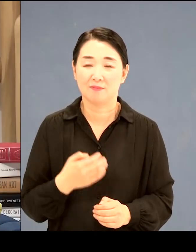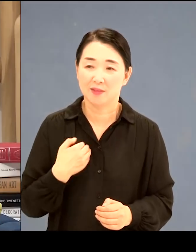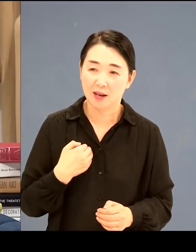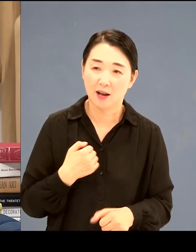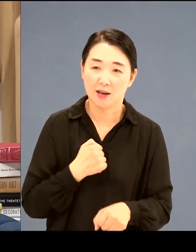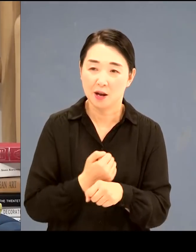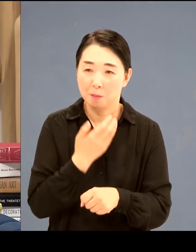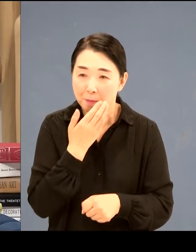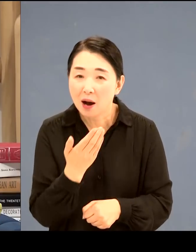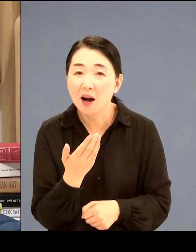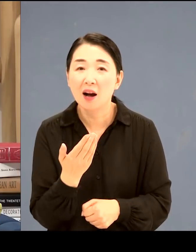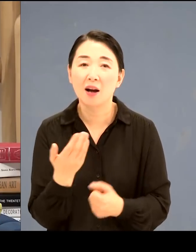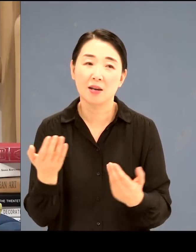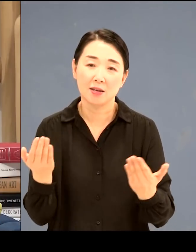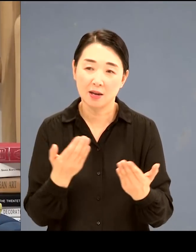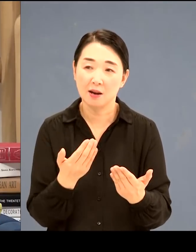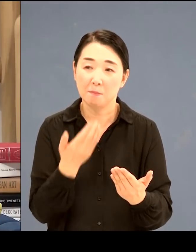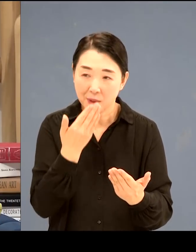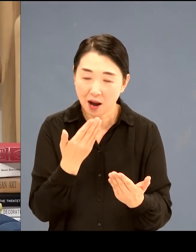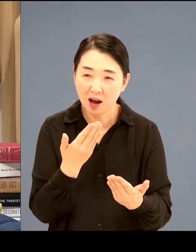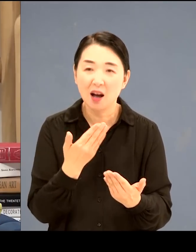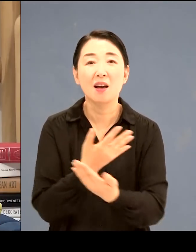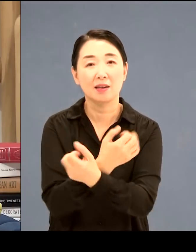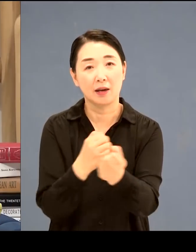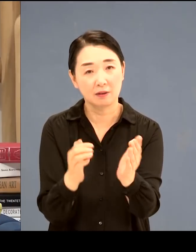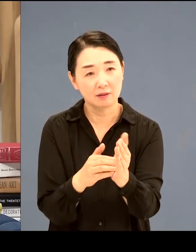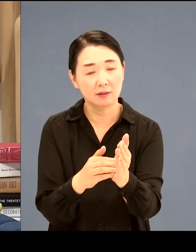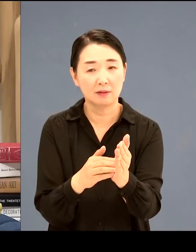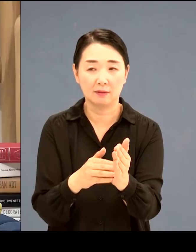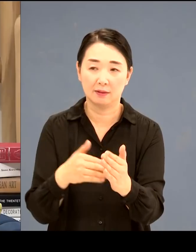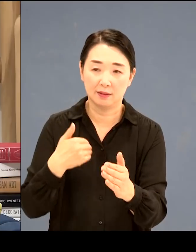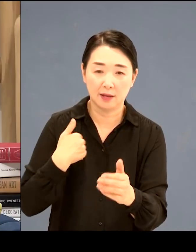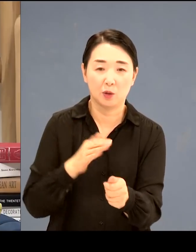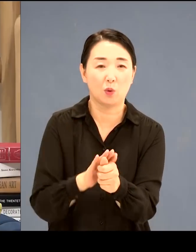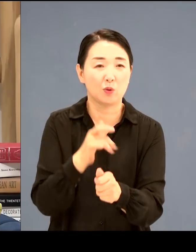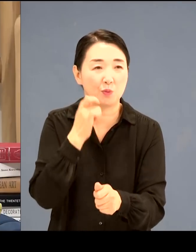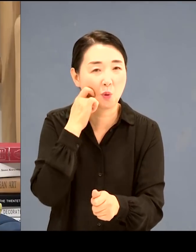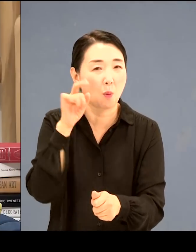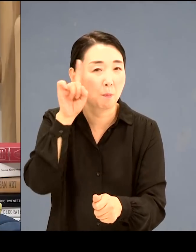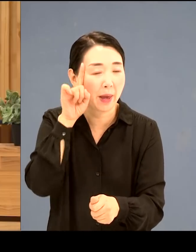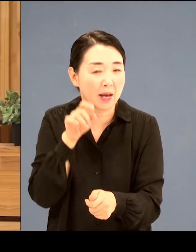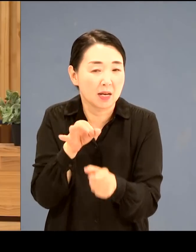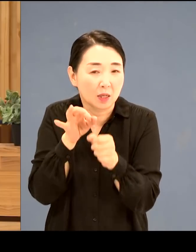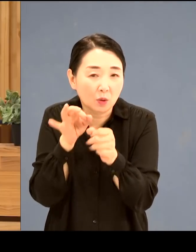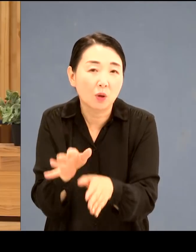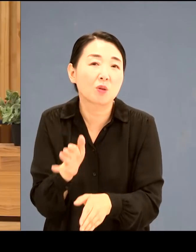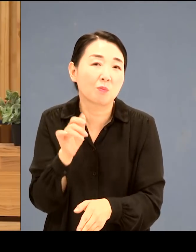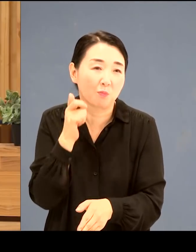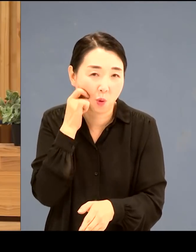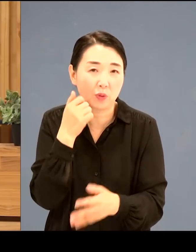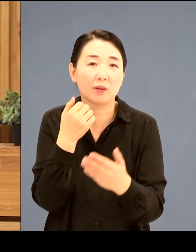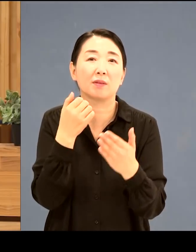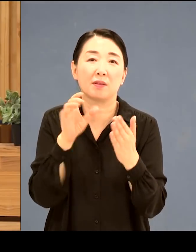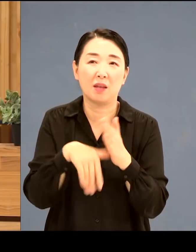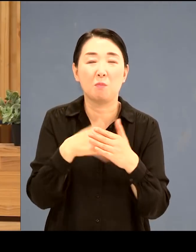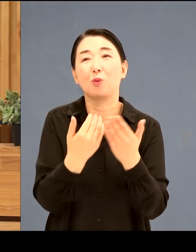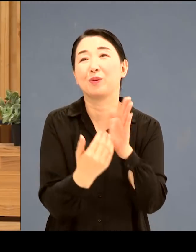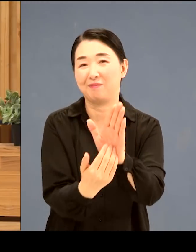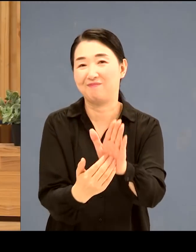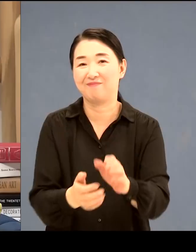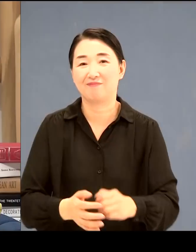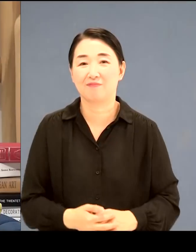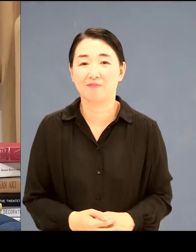있을 것 같은 일을 하고 하지 못할 것 같은 일은 정중히 사양하는 편이었어요. 그래서